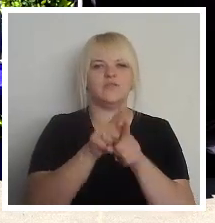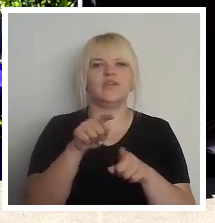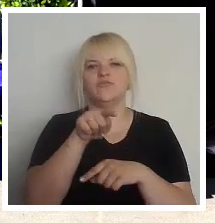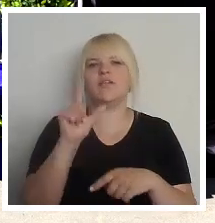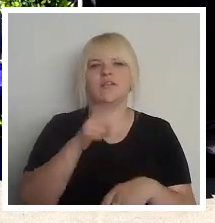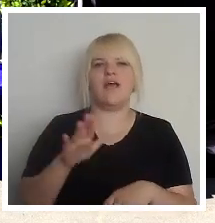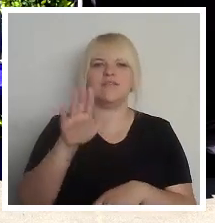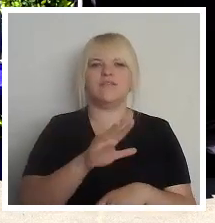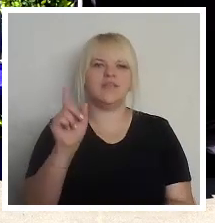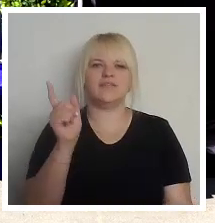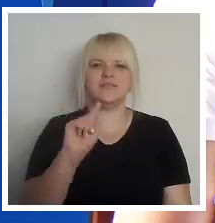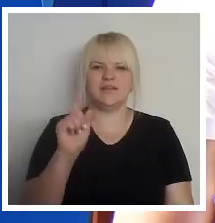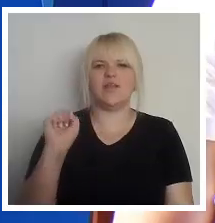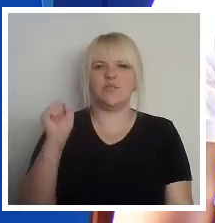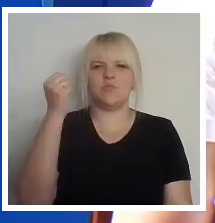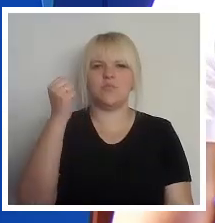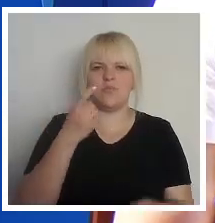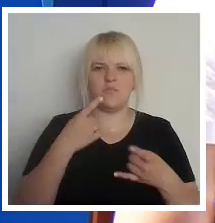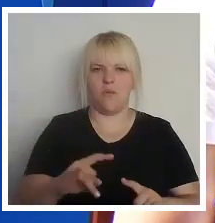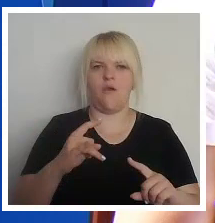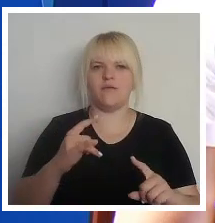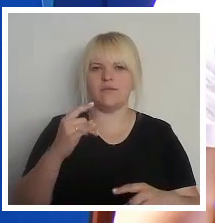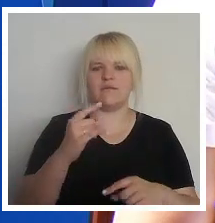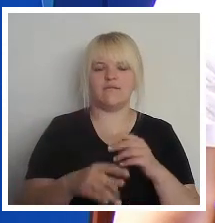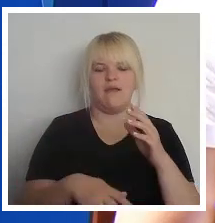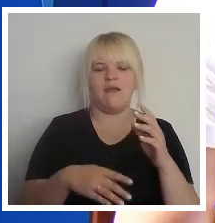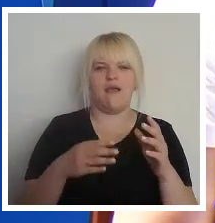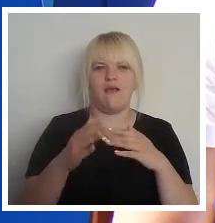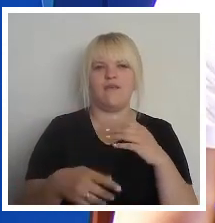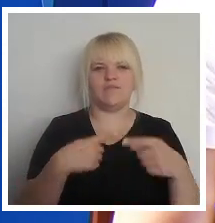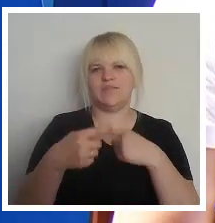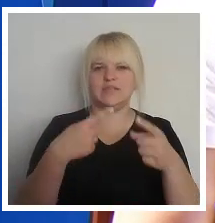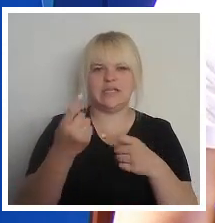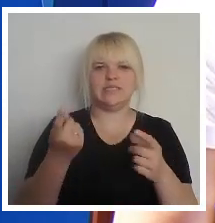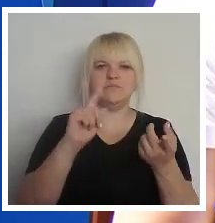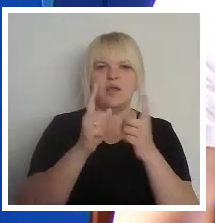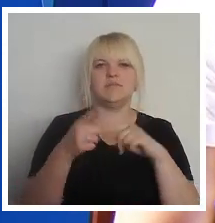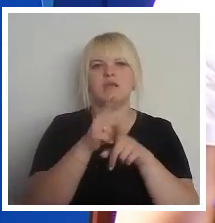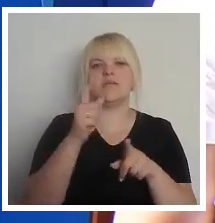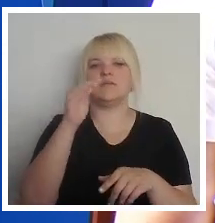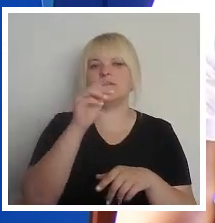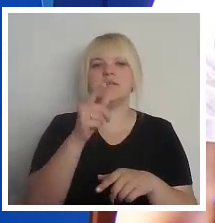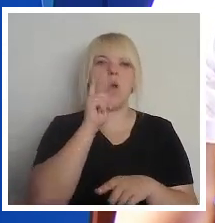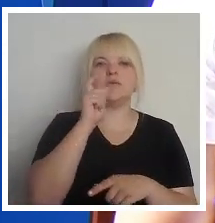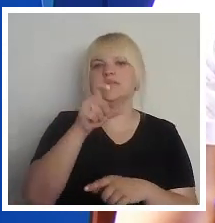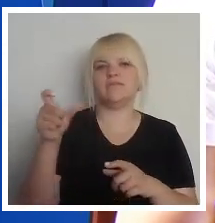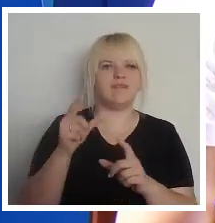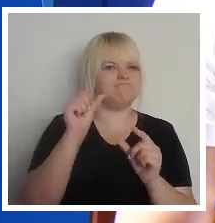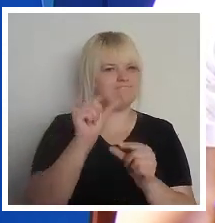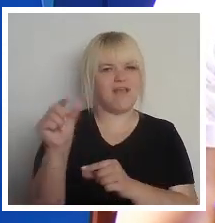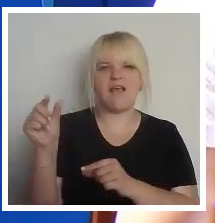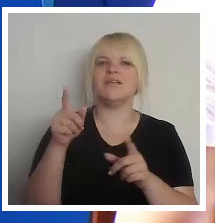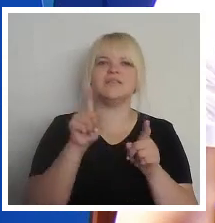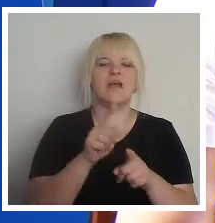Latvijas demogrāfiskās izmaiņas. Tas, ka mums ir maz jaunu cilvēku, kas